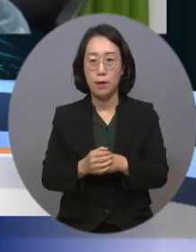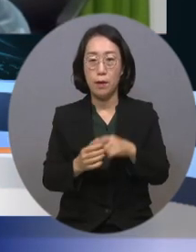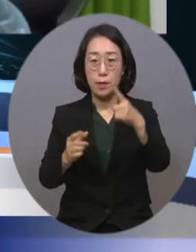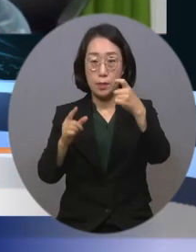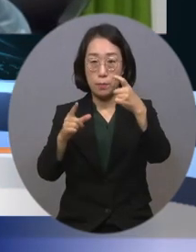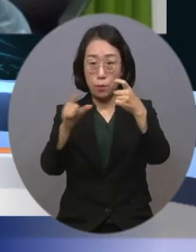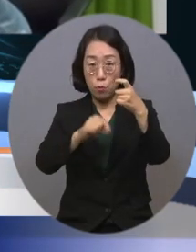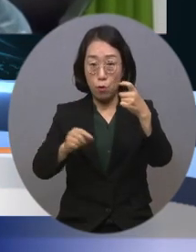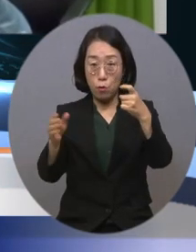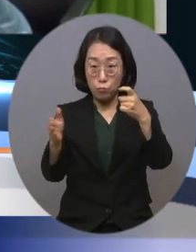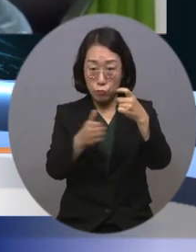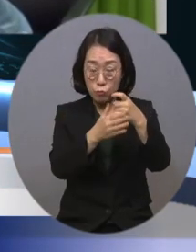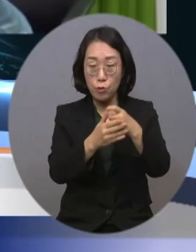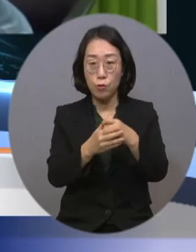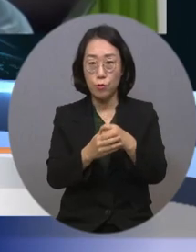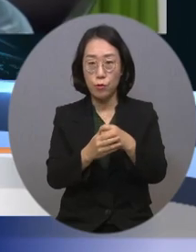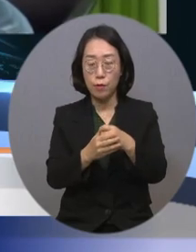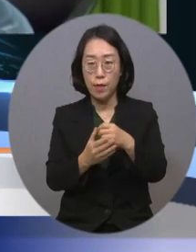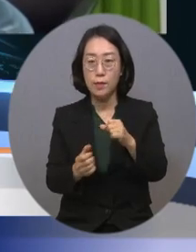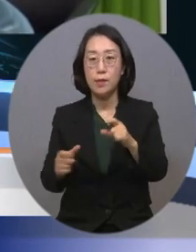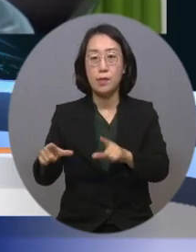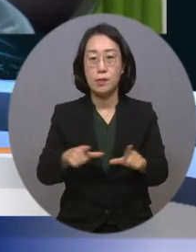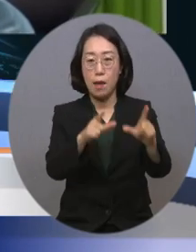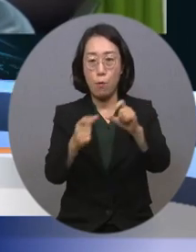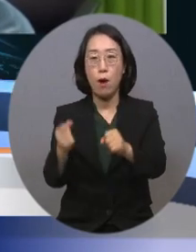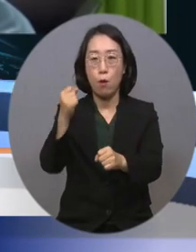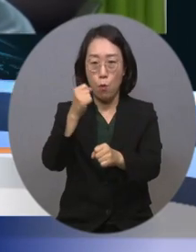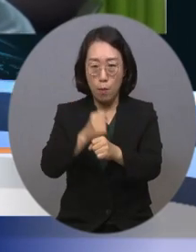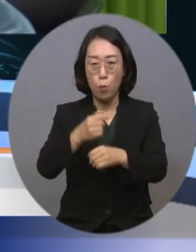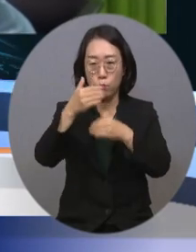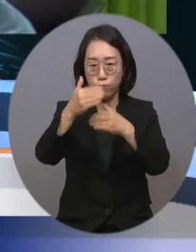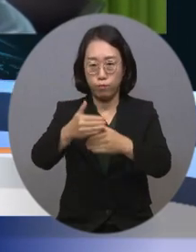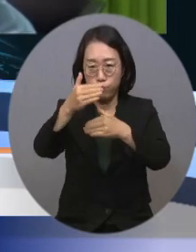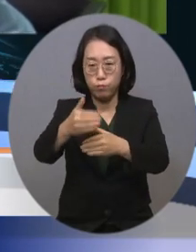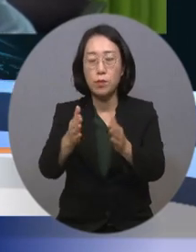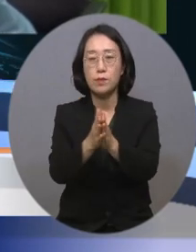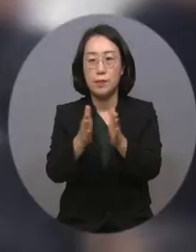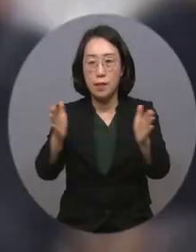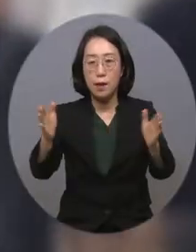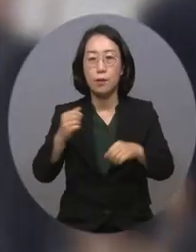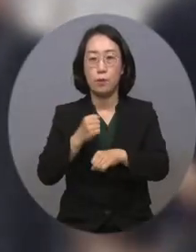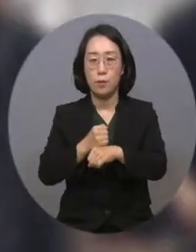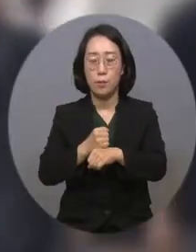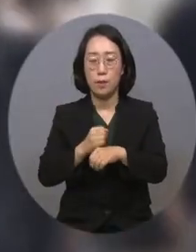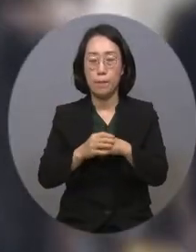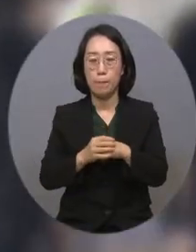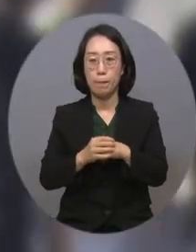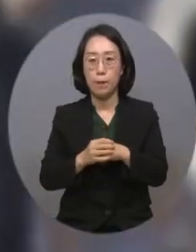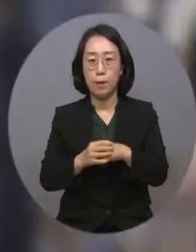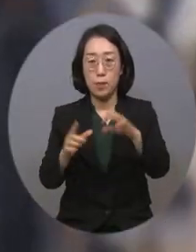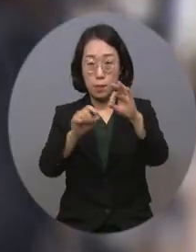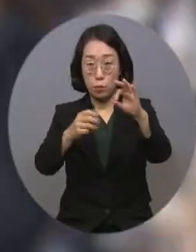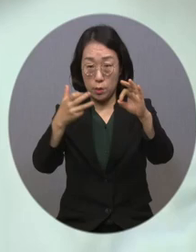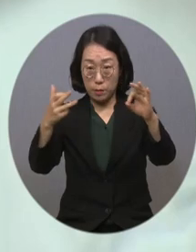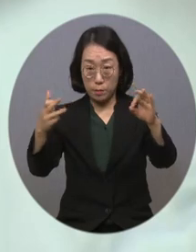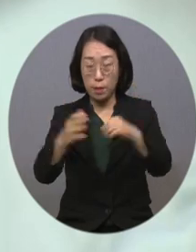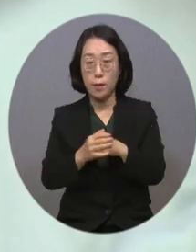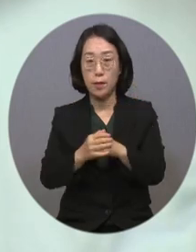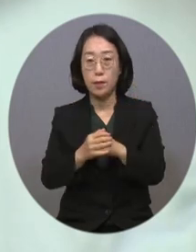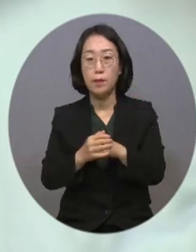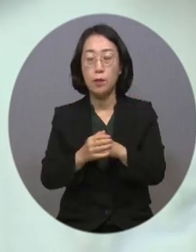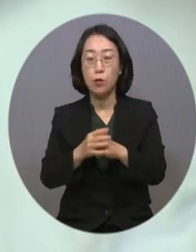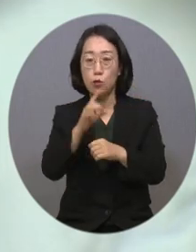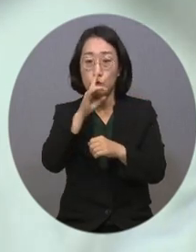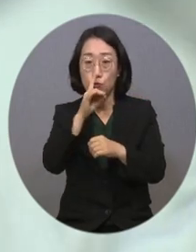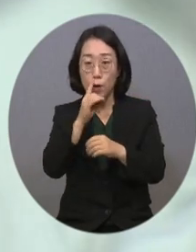단계적 일상 회복을 위한 첫걸음이 시작될 전망입니다 지난 18일 중앙 재난안전대책본부